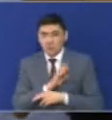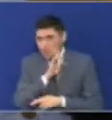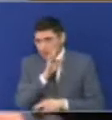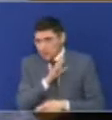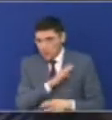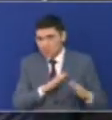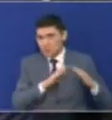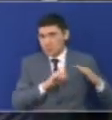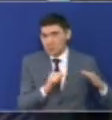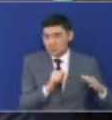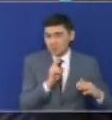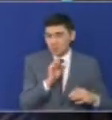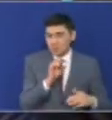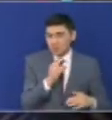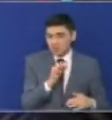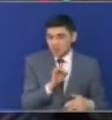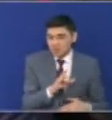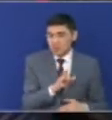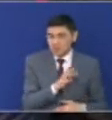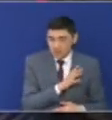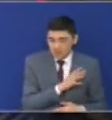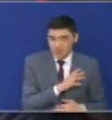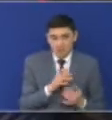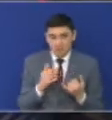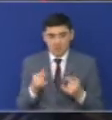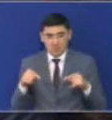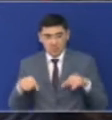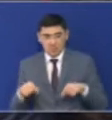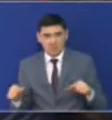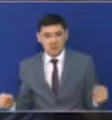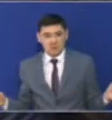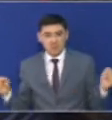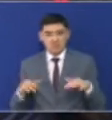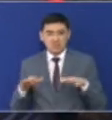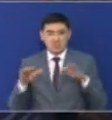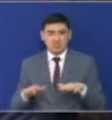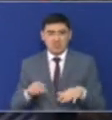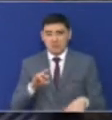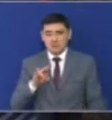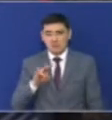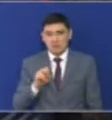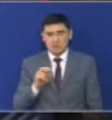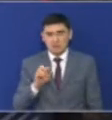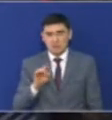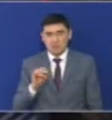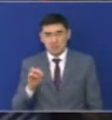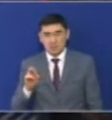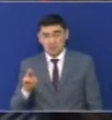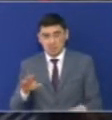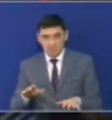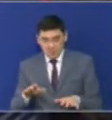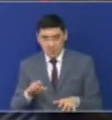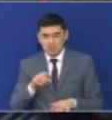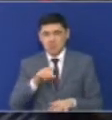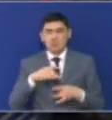Доме Дружбы, посвященный Дню Благодарности, а теперь все дружно отмечаем Масленицу. Хочу пожелать всем